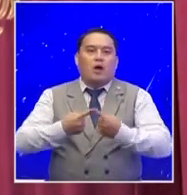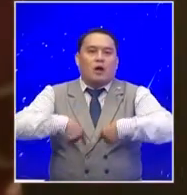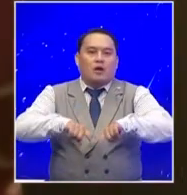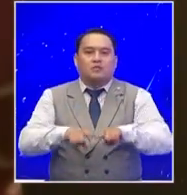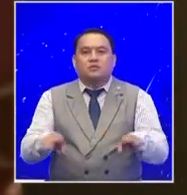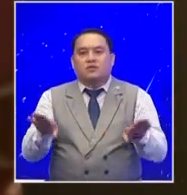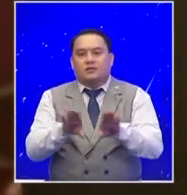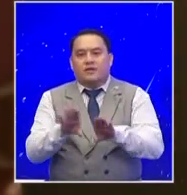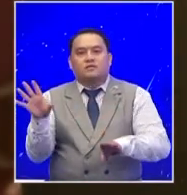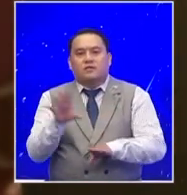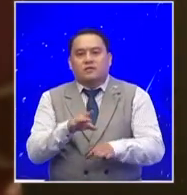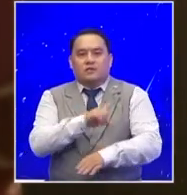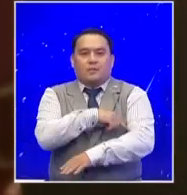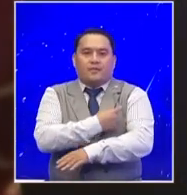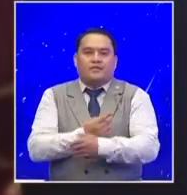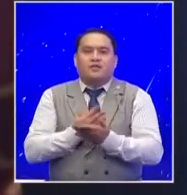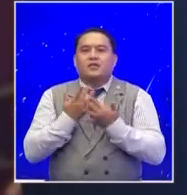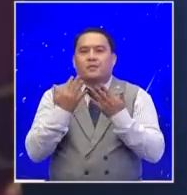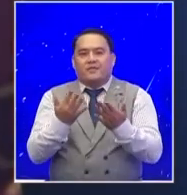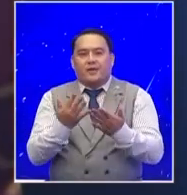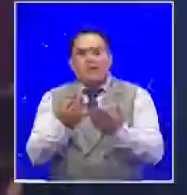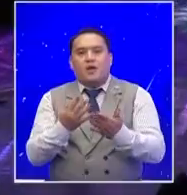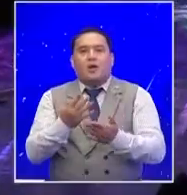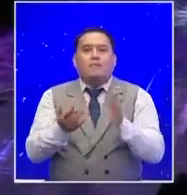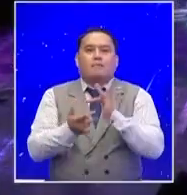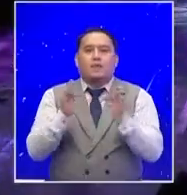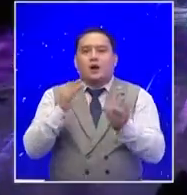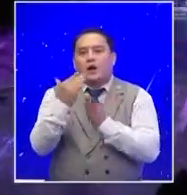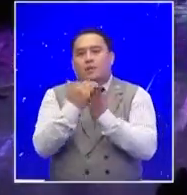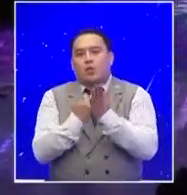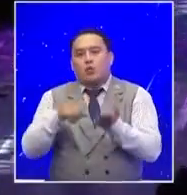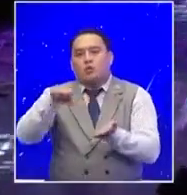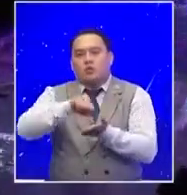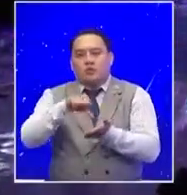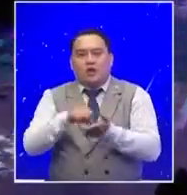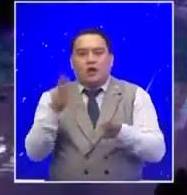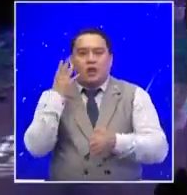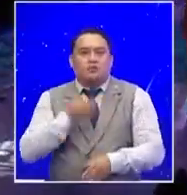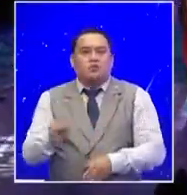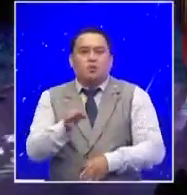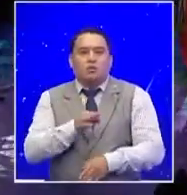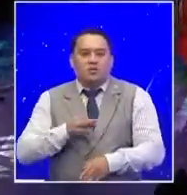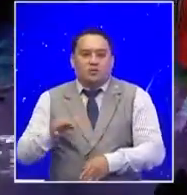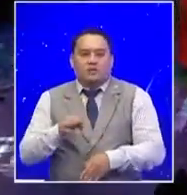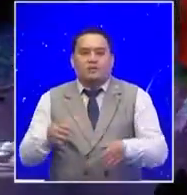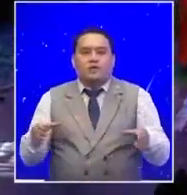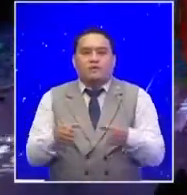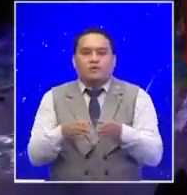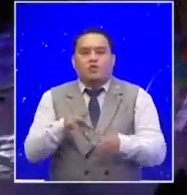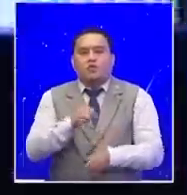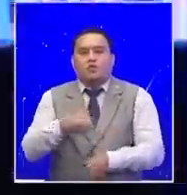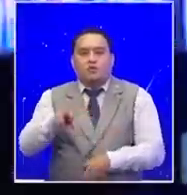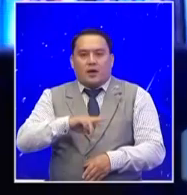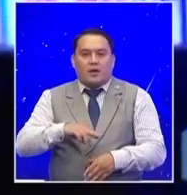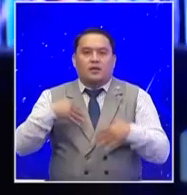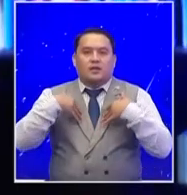организованы в соответствии со всеми санитарными требованиями. В онлайн-программе приняли участие представители коллективов Алматинской областной филармонии